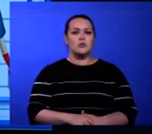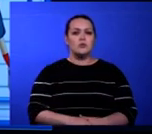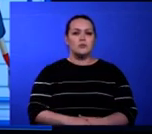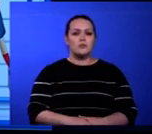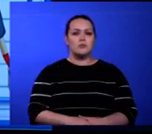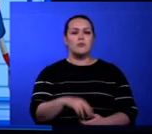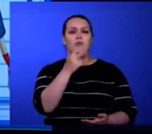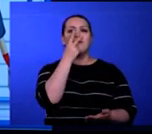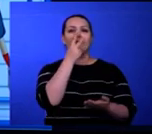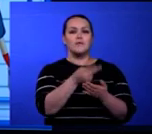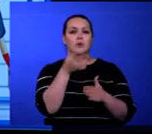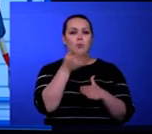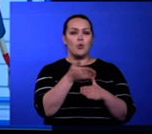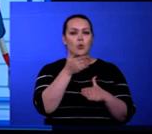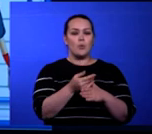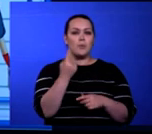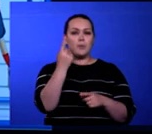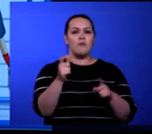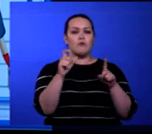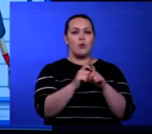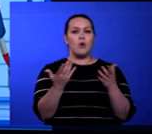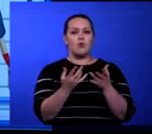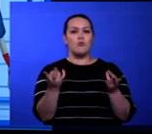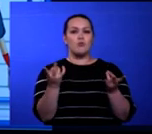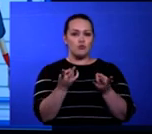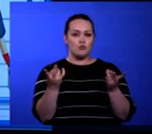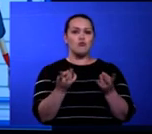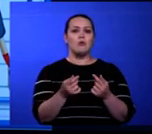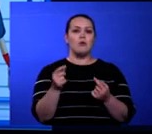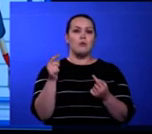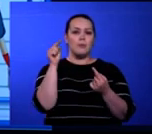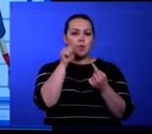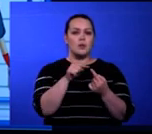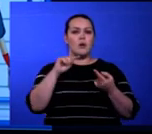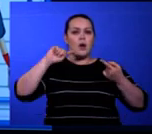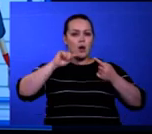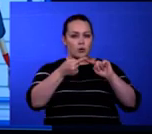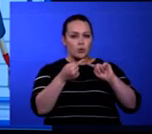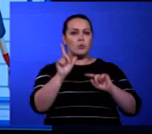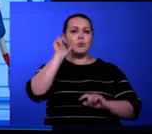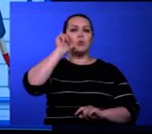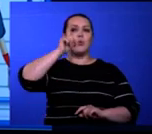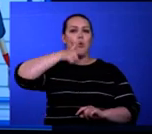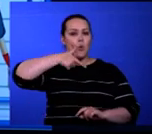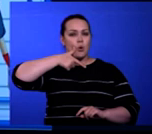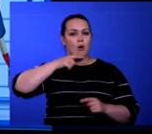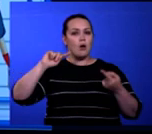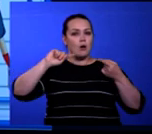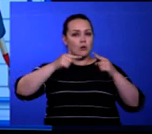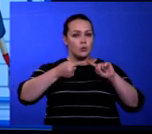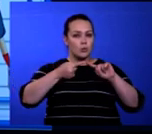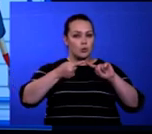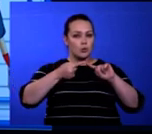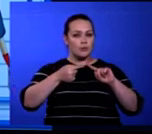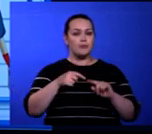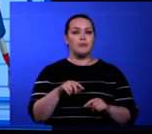видите подсказку. Первое слово, к которому нужно найти антоним – долго. Антоним –